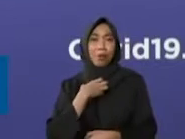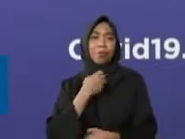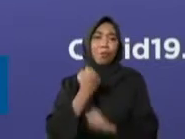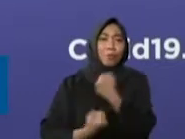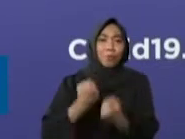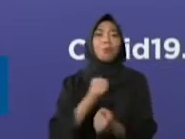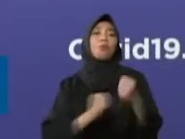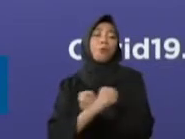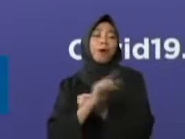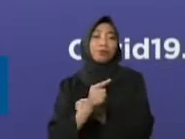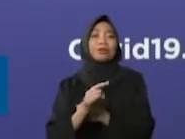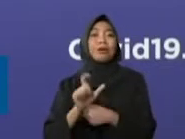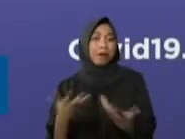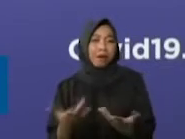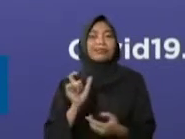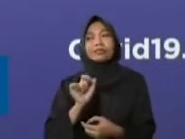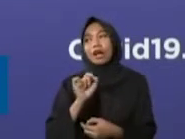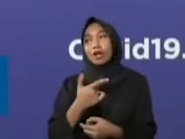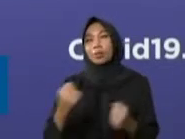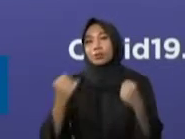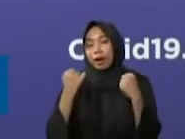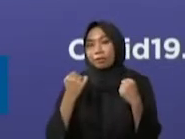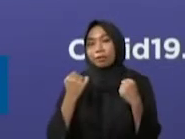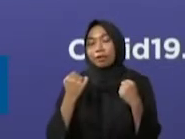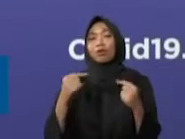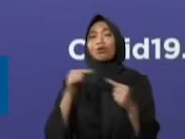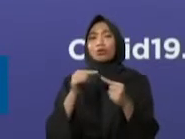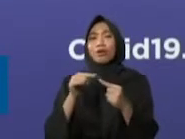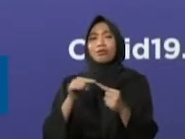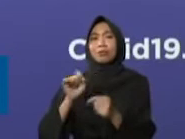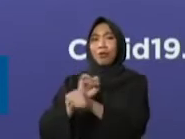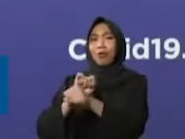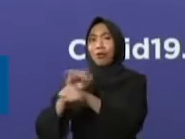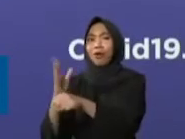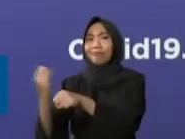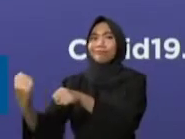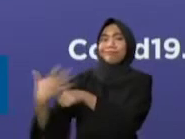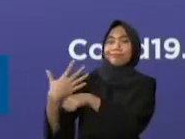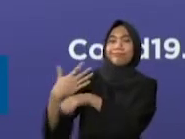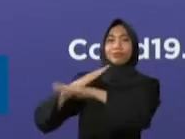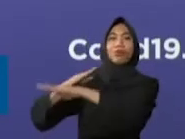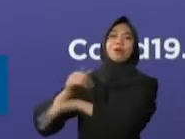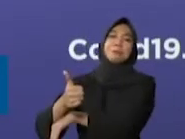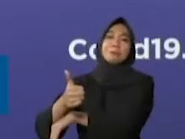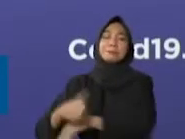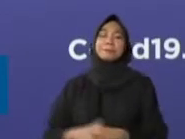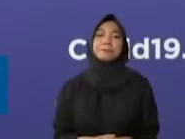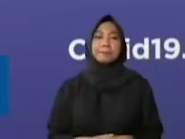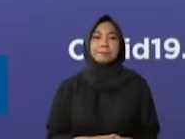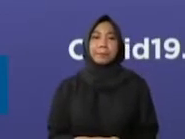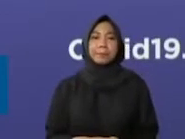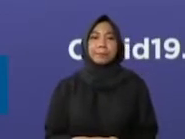untuk lebih sehat dan lebih aman agar bisa terhindar dari kemungkinan penularan